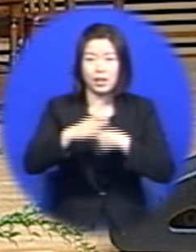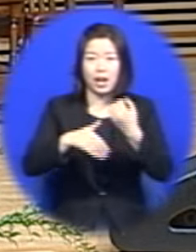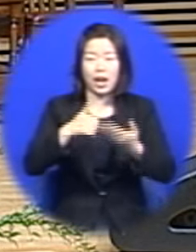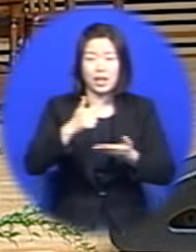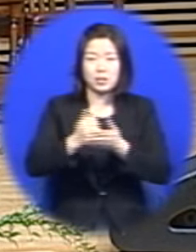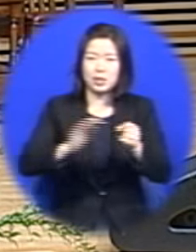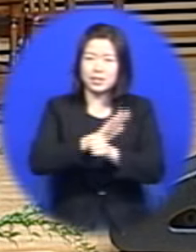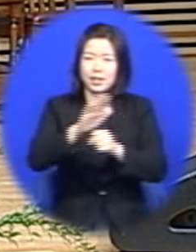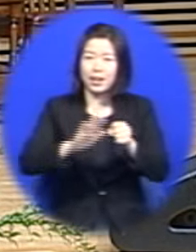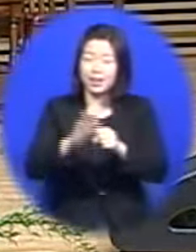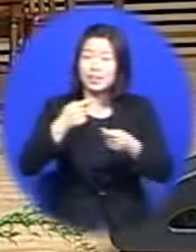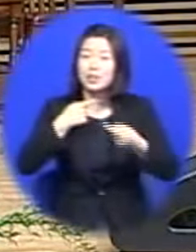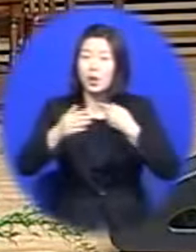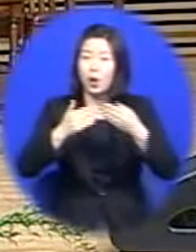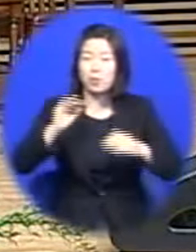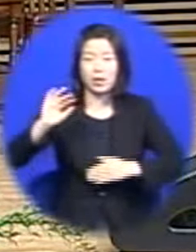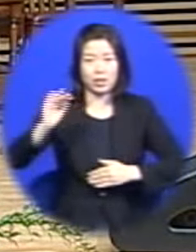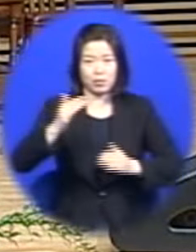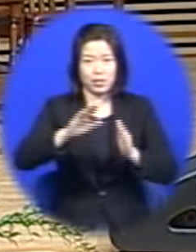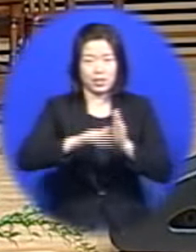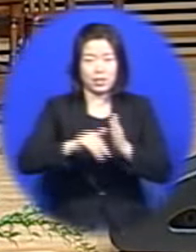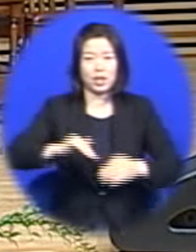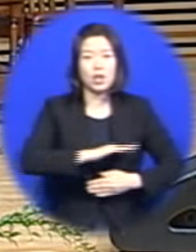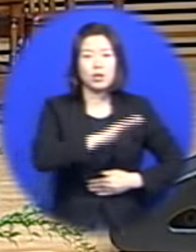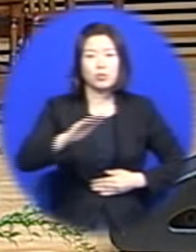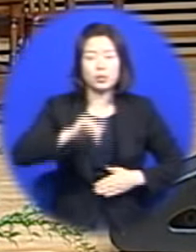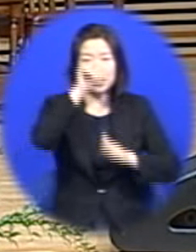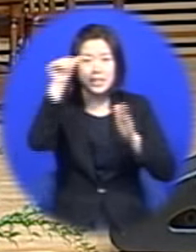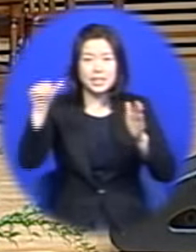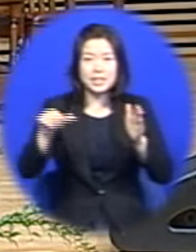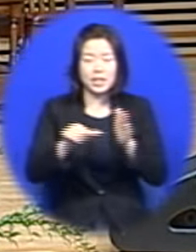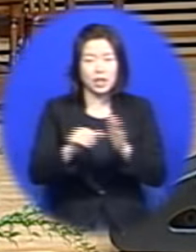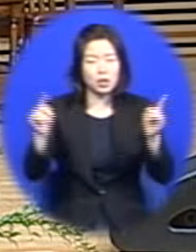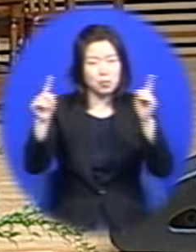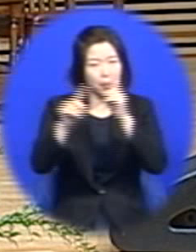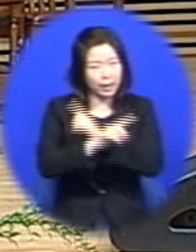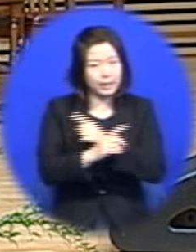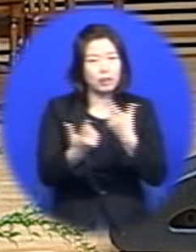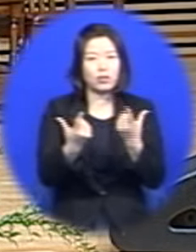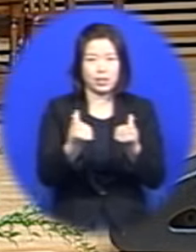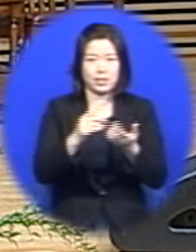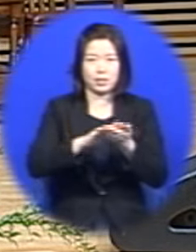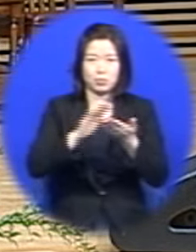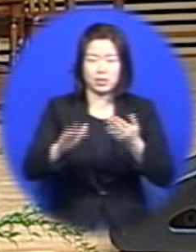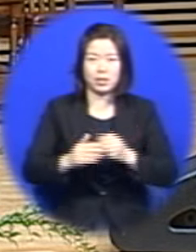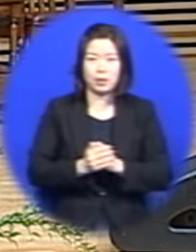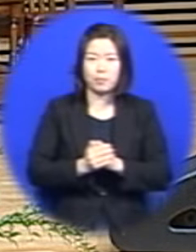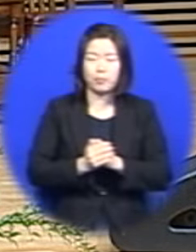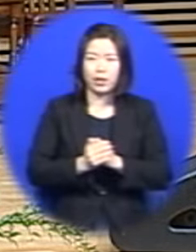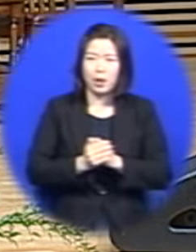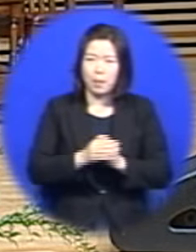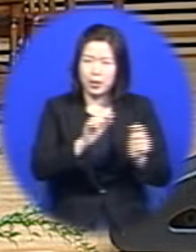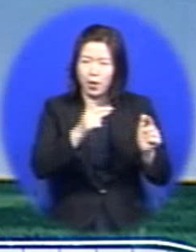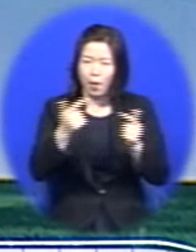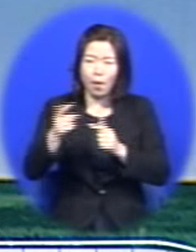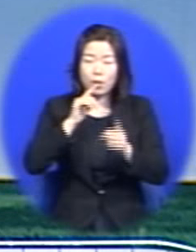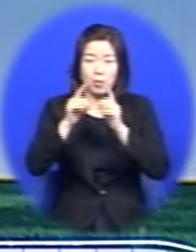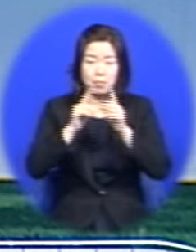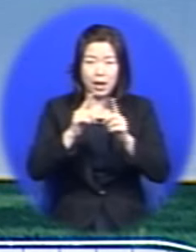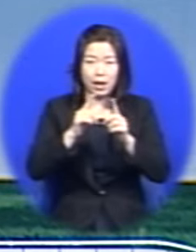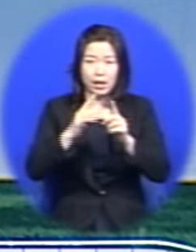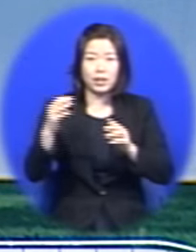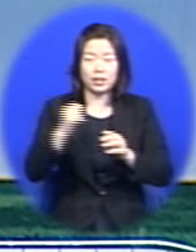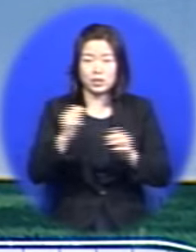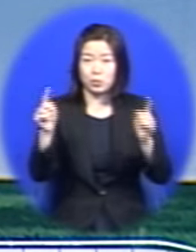사랑을 내가 이렇게 경험하게 될 때, 우리 인생이 바뀌는 모양입니다. 100마디 잔소리로 안 고쳐지던